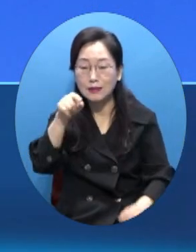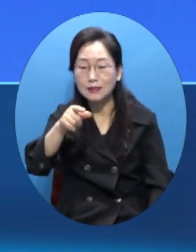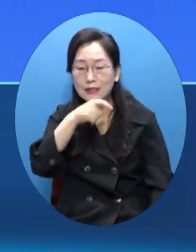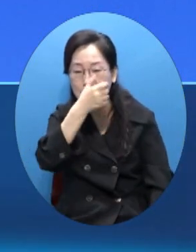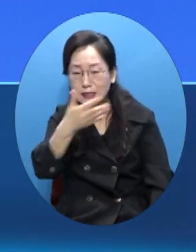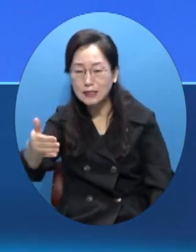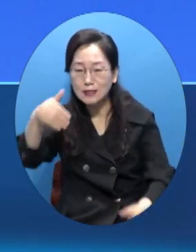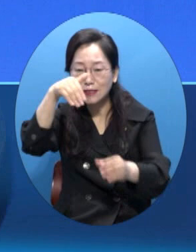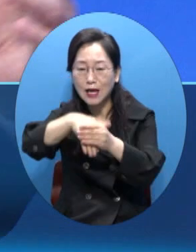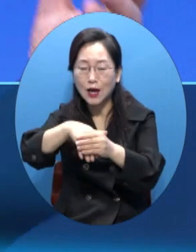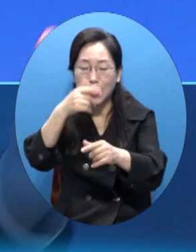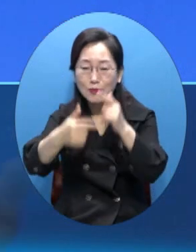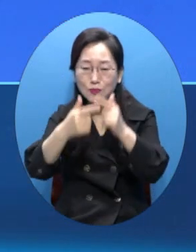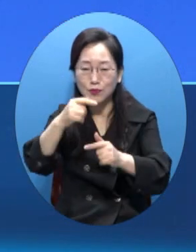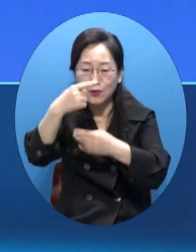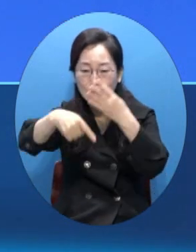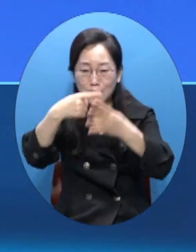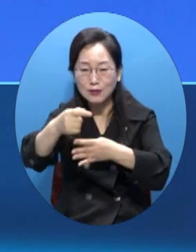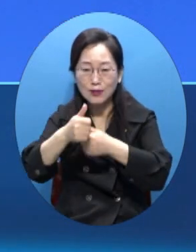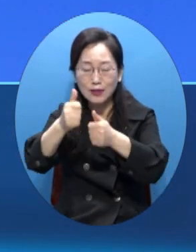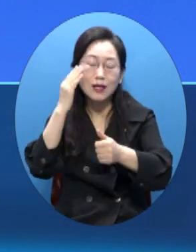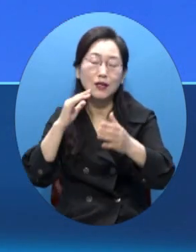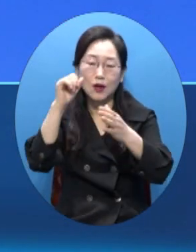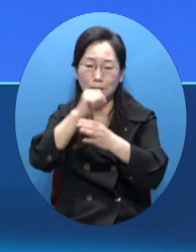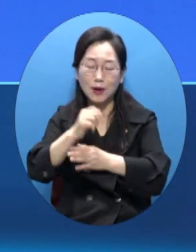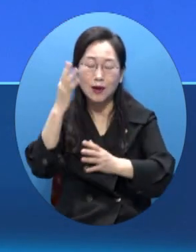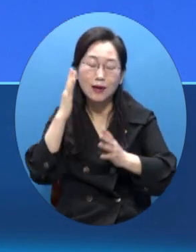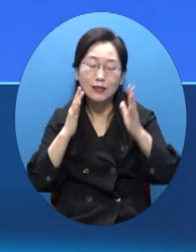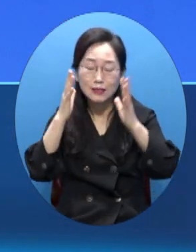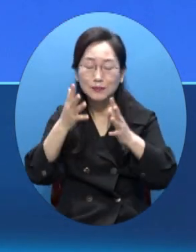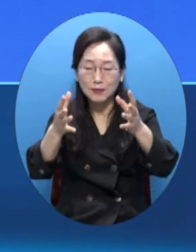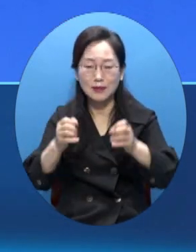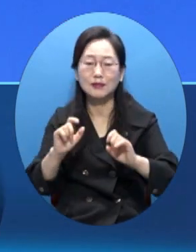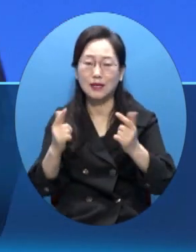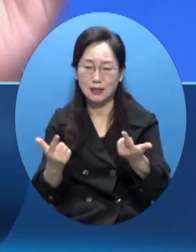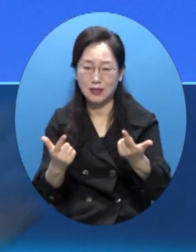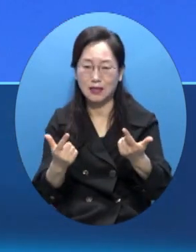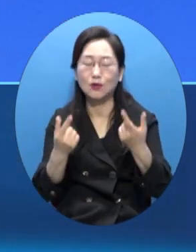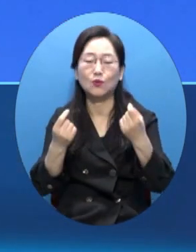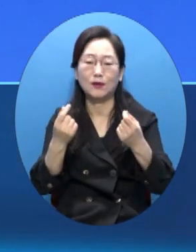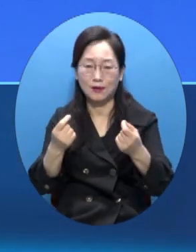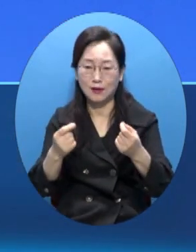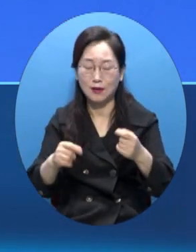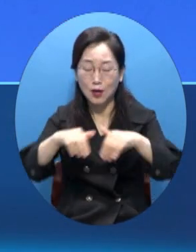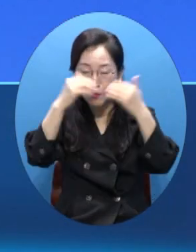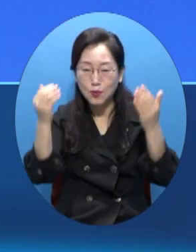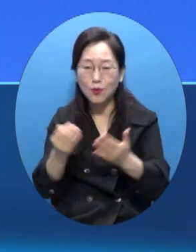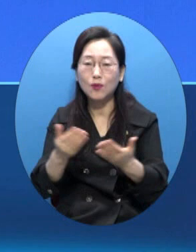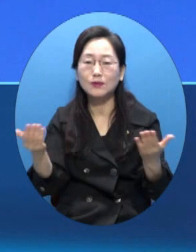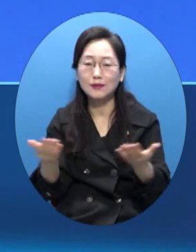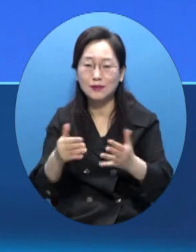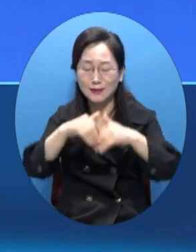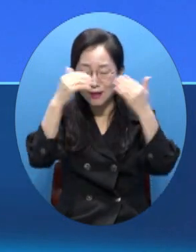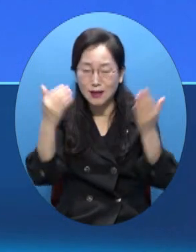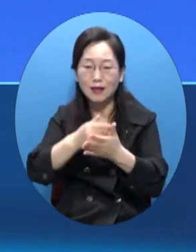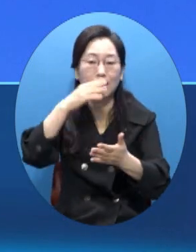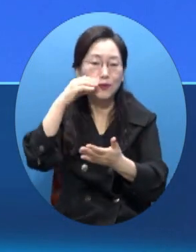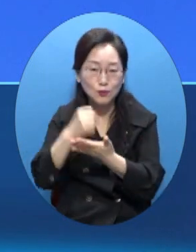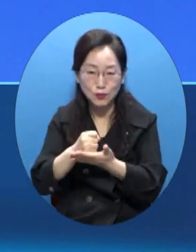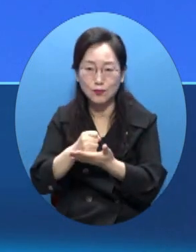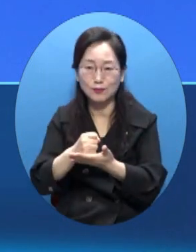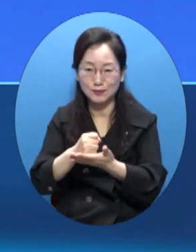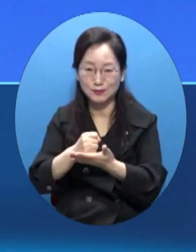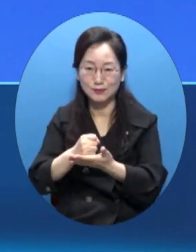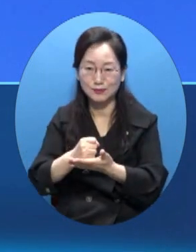시냇가에 심은 나무가 철을 따라 열매를 맺으며 그 잎사가 마르지 아니함 같으니 그가 하는 모든 일이 다